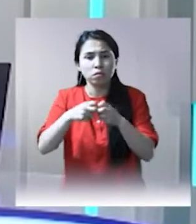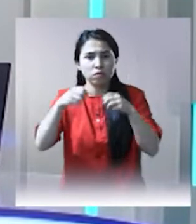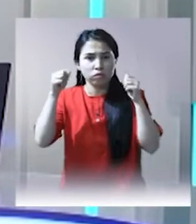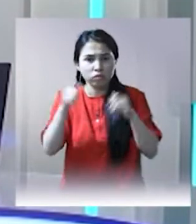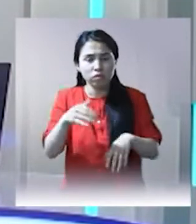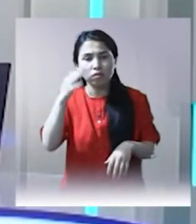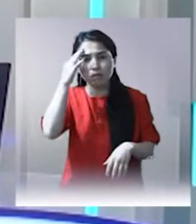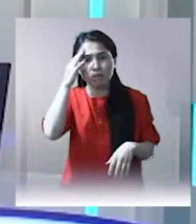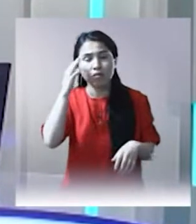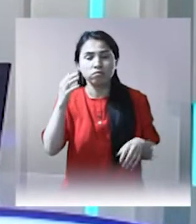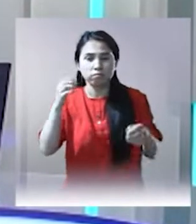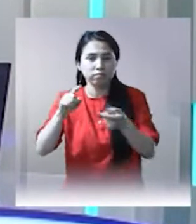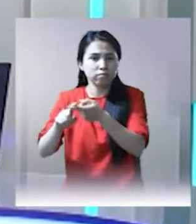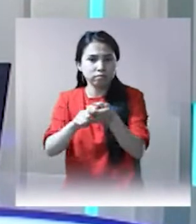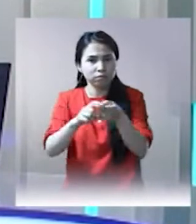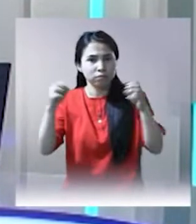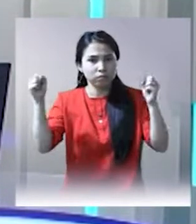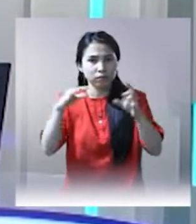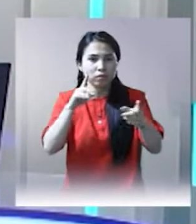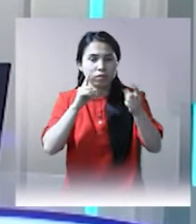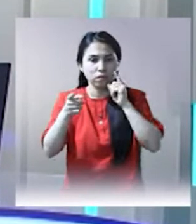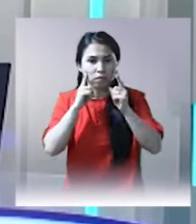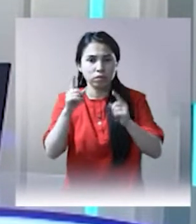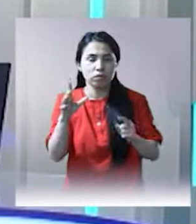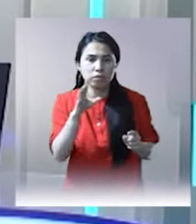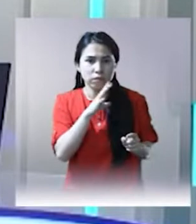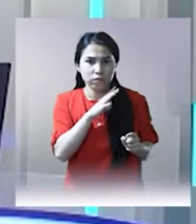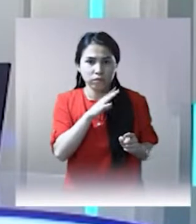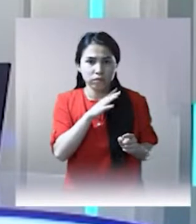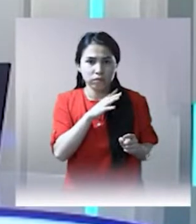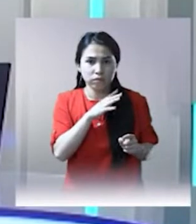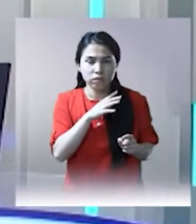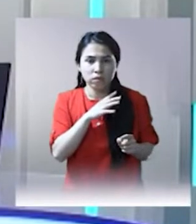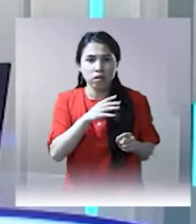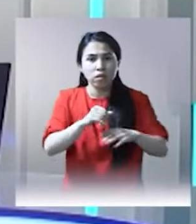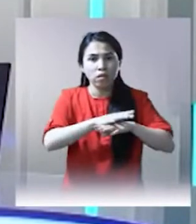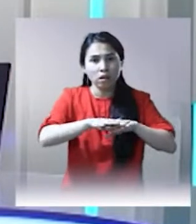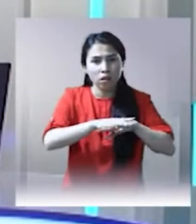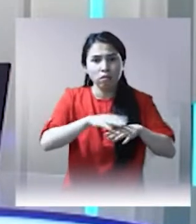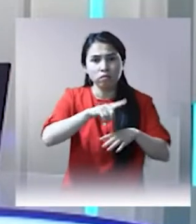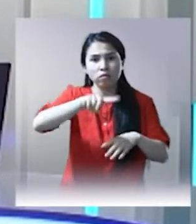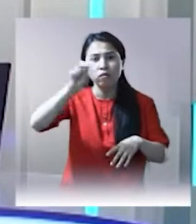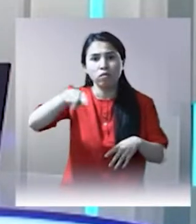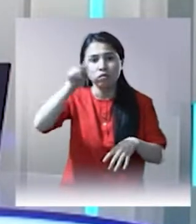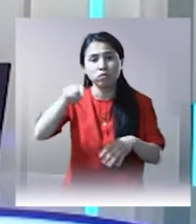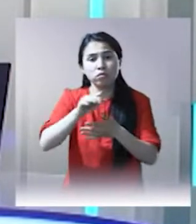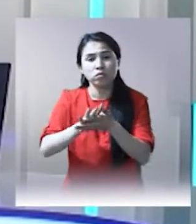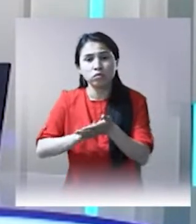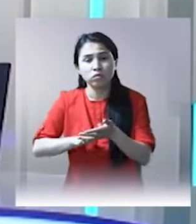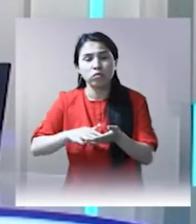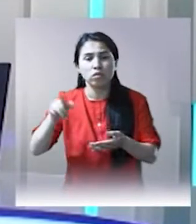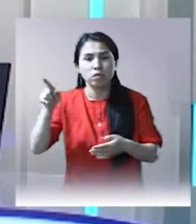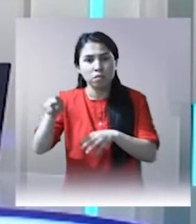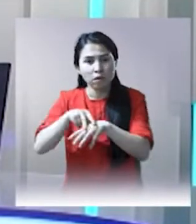мақсатында кеңейтілген жиын өткізді. Жеке-жеке емес, үш тарапты кеңес түрінде. Тұрғындар, жауапты компаниялар және